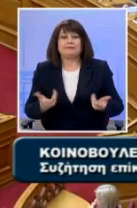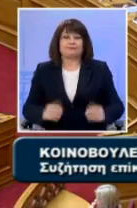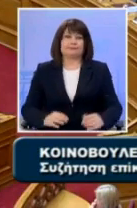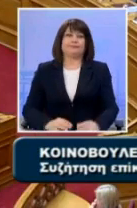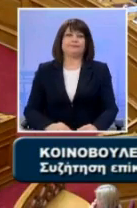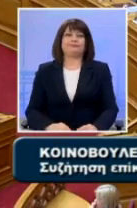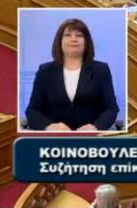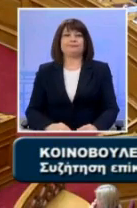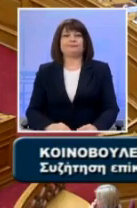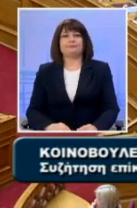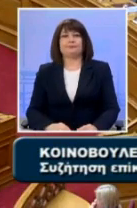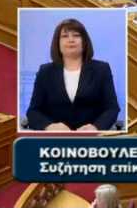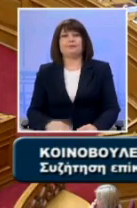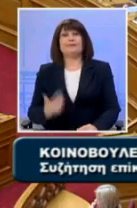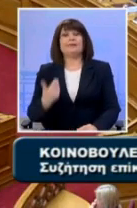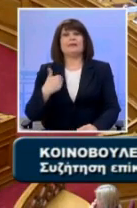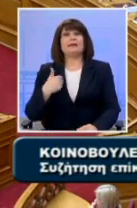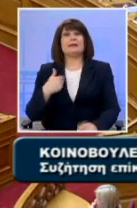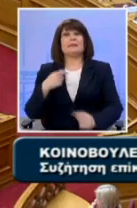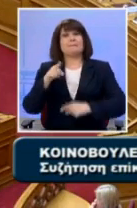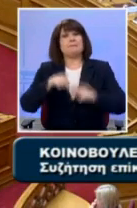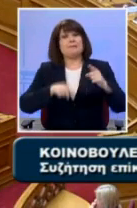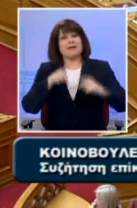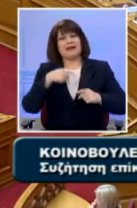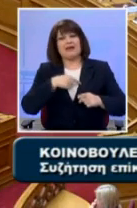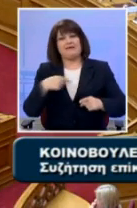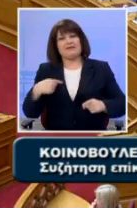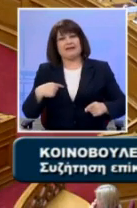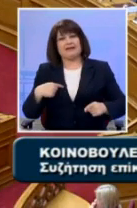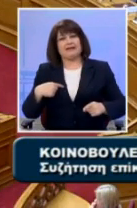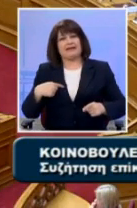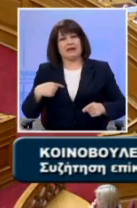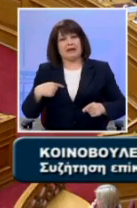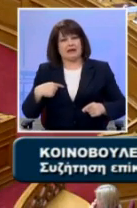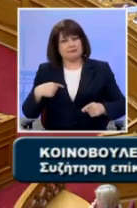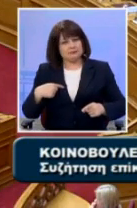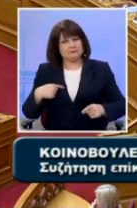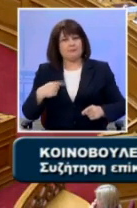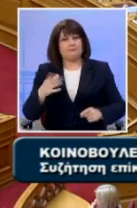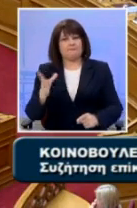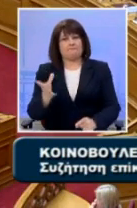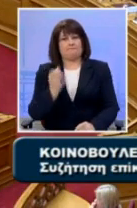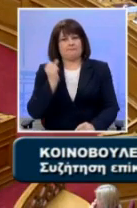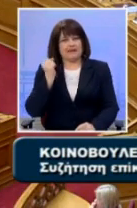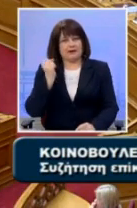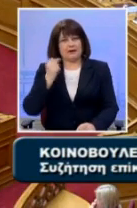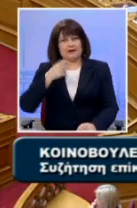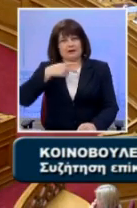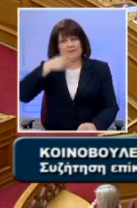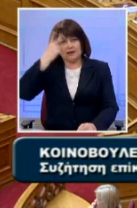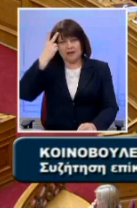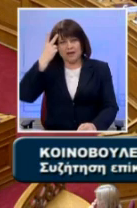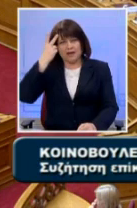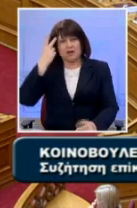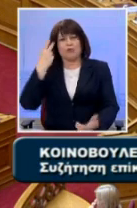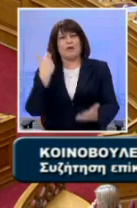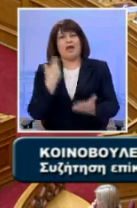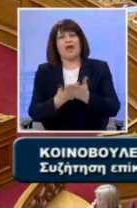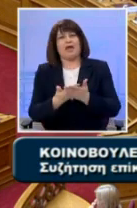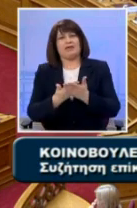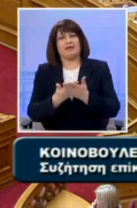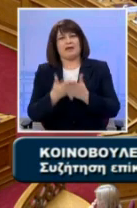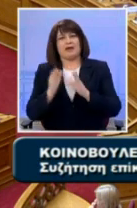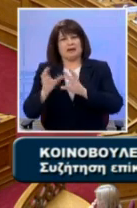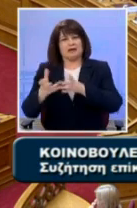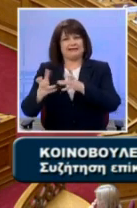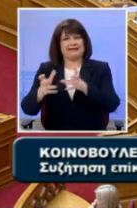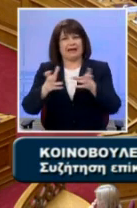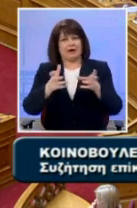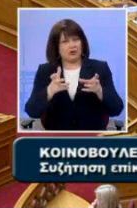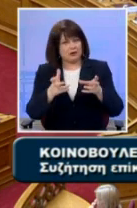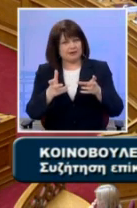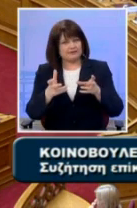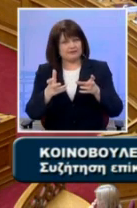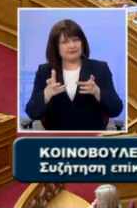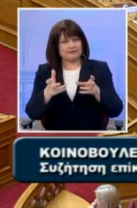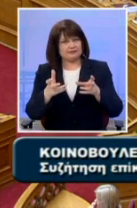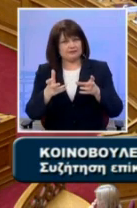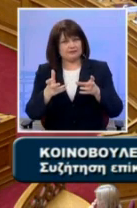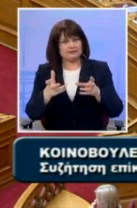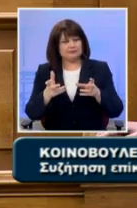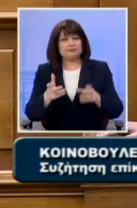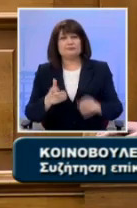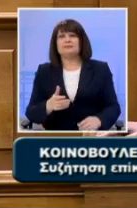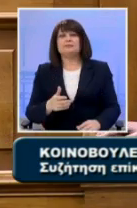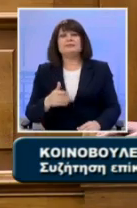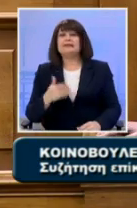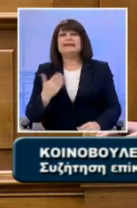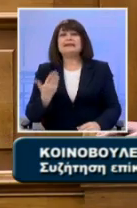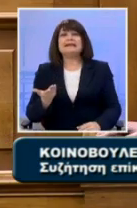αυτοί που απέκτησαν ως ολιγάρχες το δικαίωμα χρήσης των δημόσιων ραδιοτηλεοπτικών συχνοτήτων